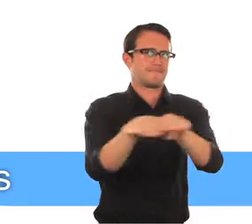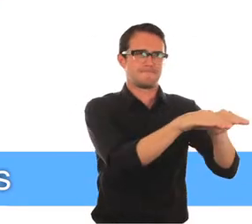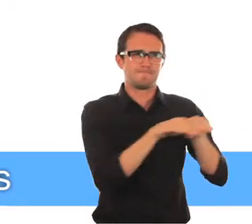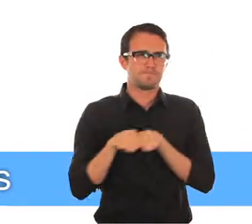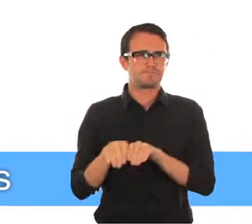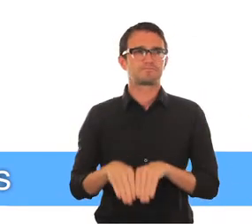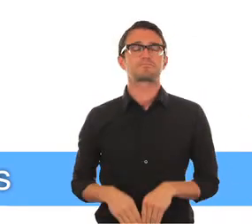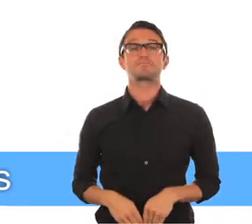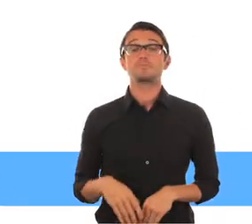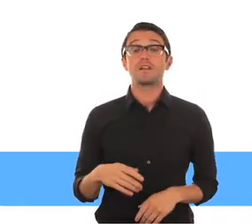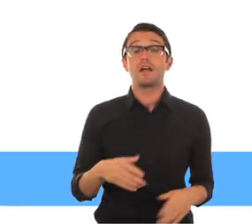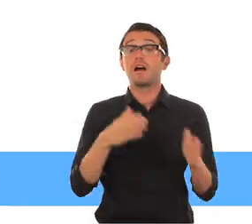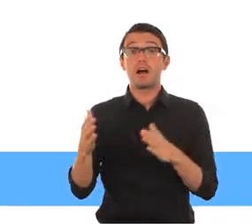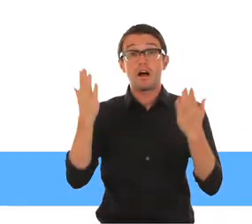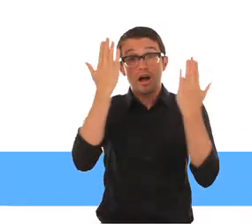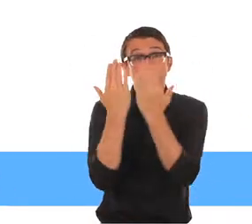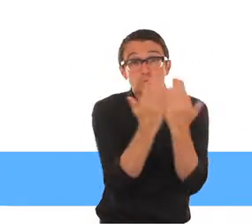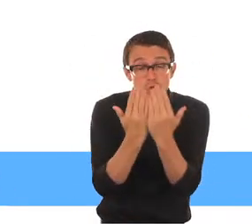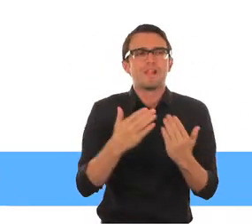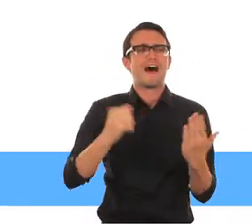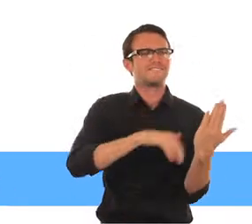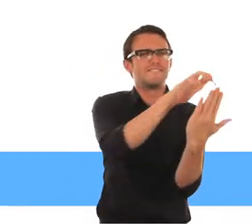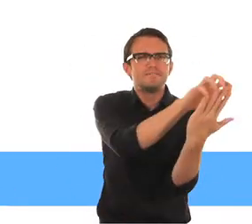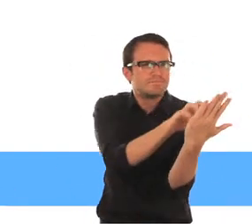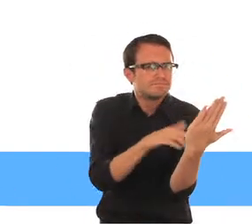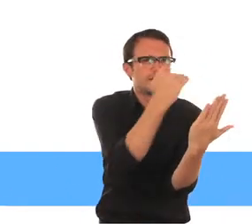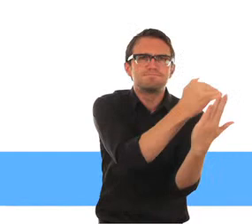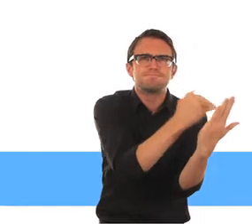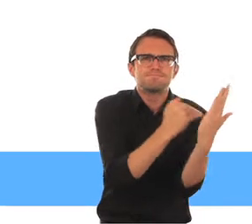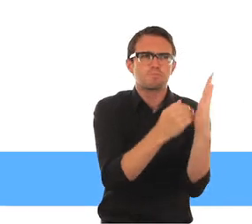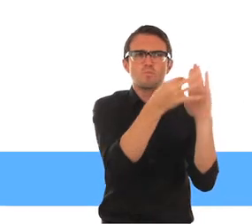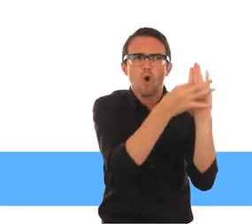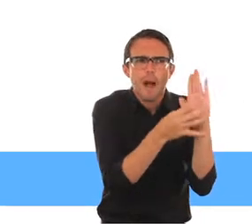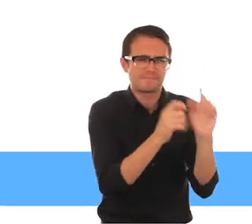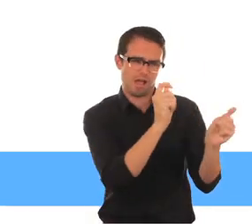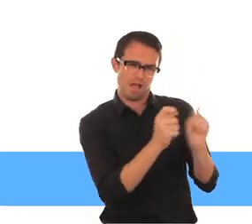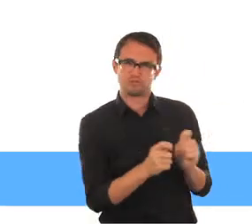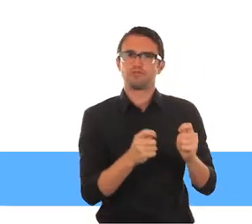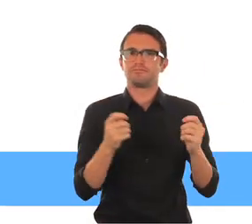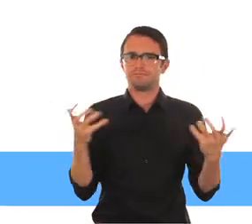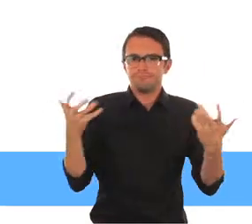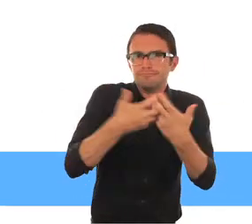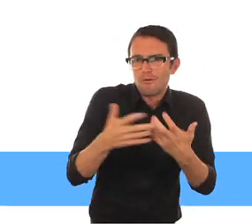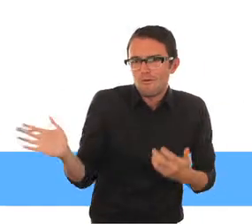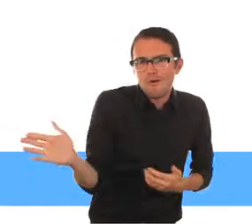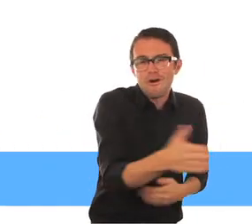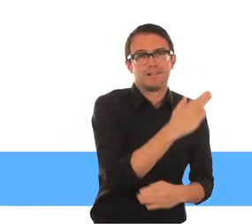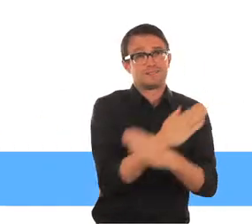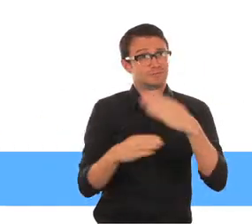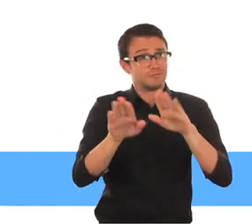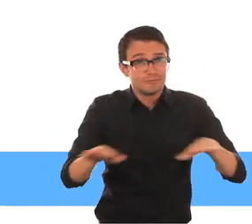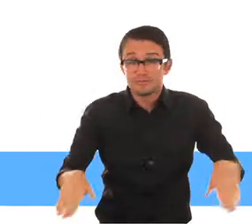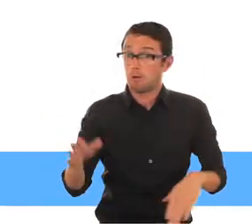Elle propose un projet d'aménagement des programmes et des ressources, pas une solution universelle, mais plutôt des approches flexibles qui peuvent être